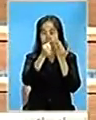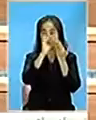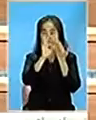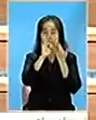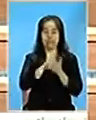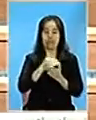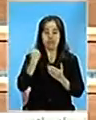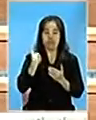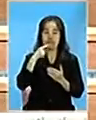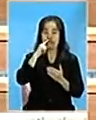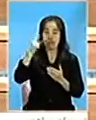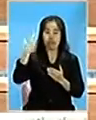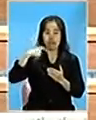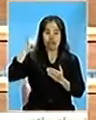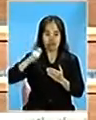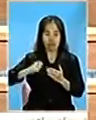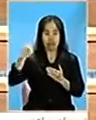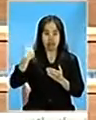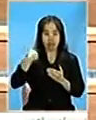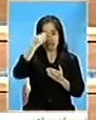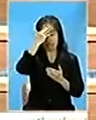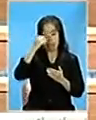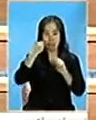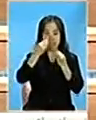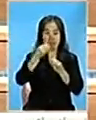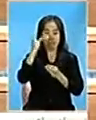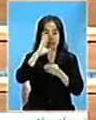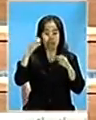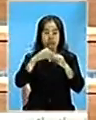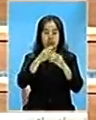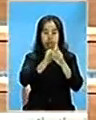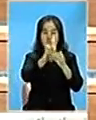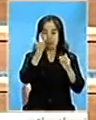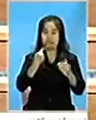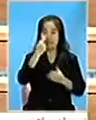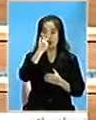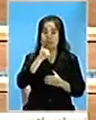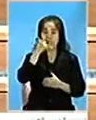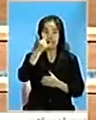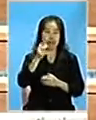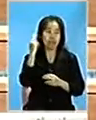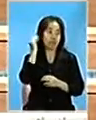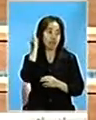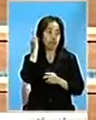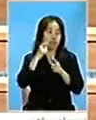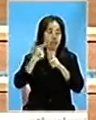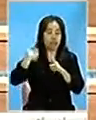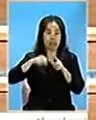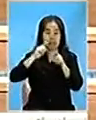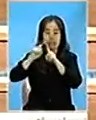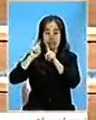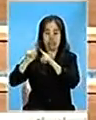าลว่าศาลปฏิเสธไม่ให้แกนนำเสื้อแดงเข้าฟังการพิจารณาคดีของตนเองแล้วที่ไปกันเยอะแยะอย่